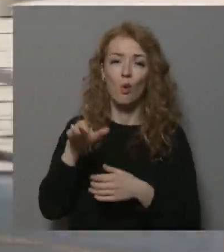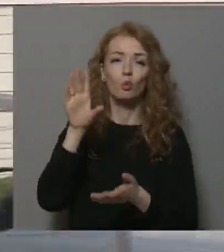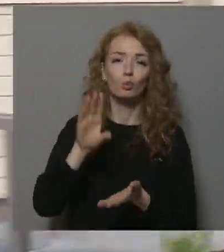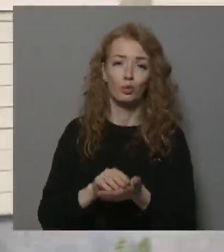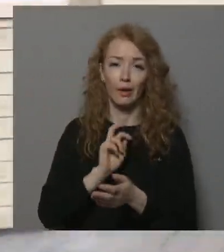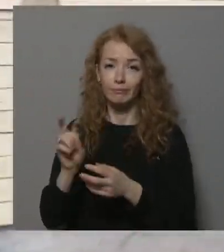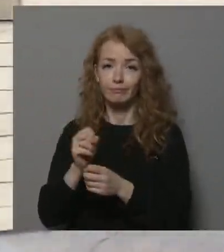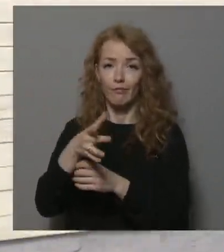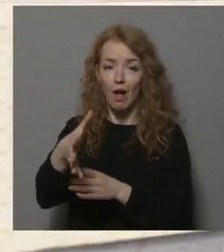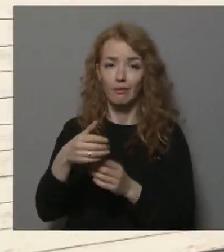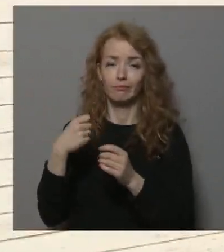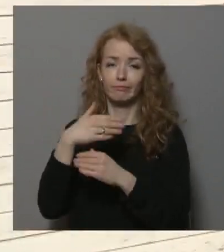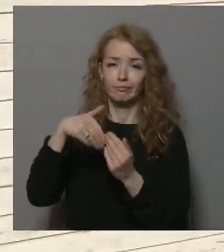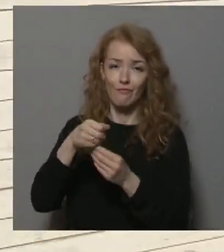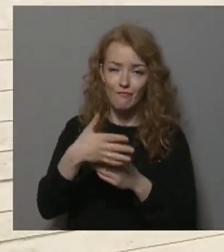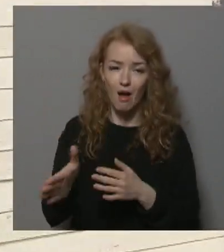lieta.